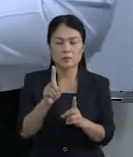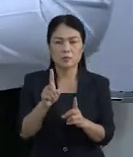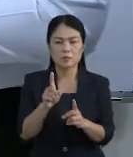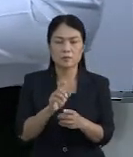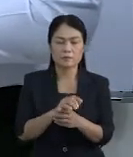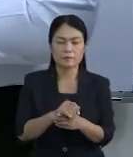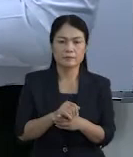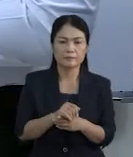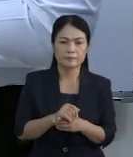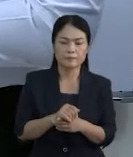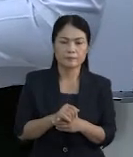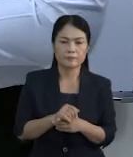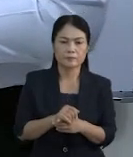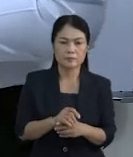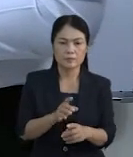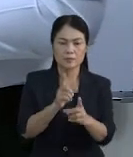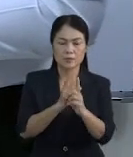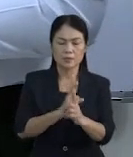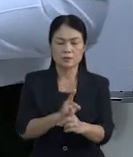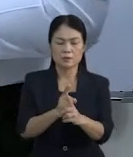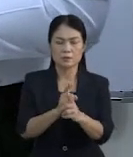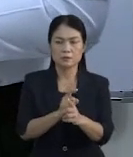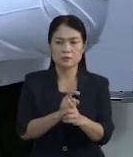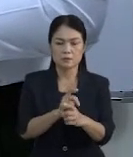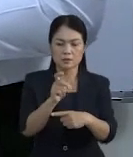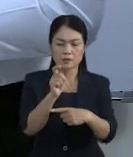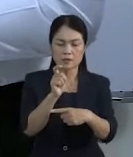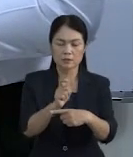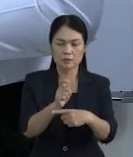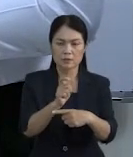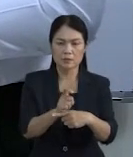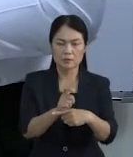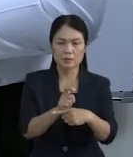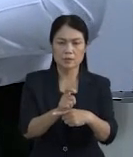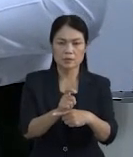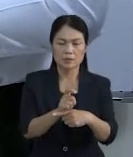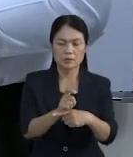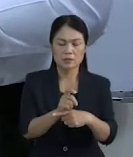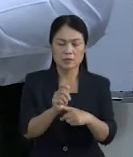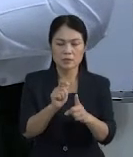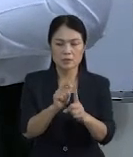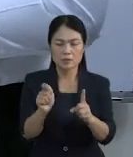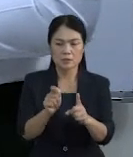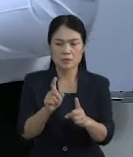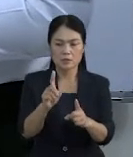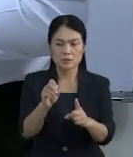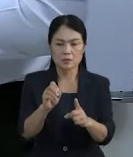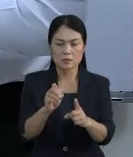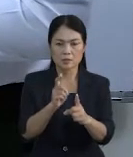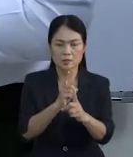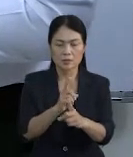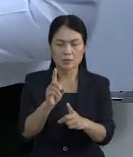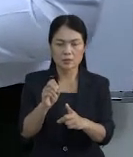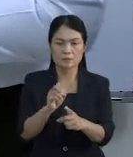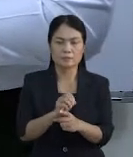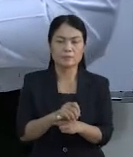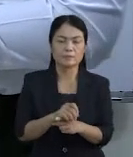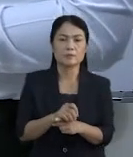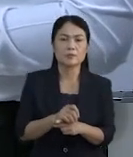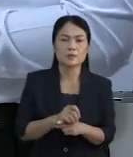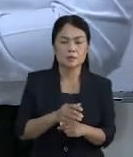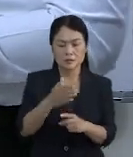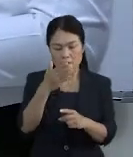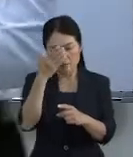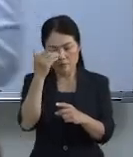cột nè tám tam tung bởi vì là tung rí an tam rí đó tam đoàn những màu phải thấy